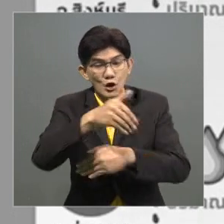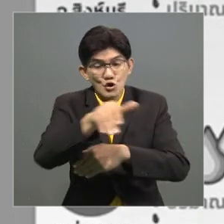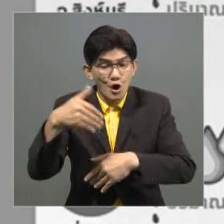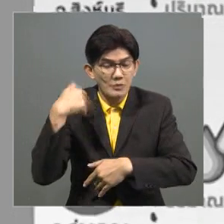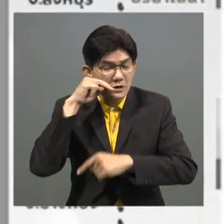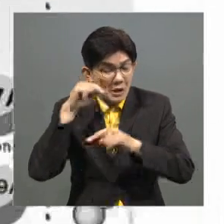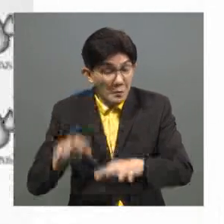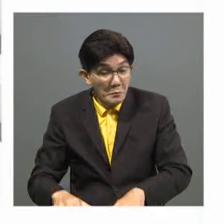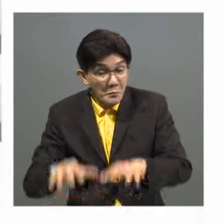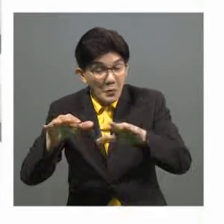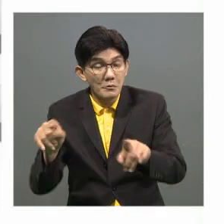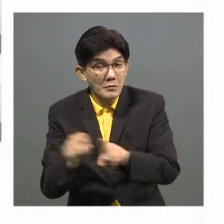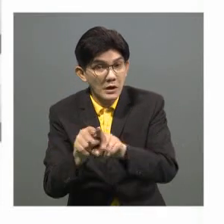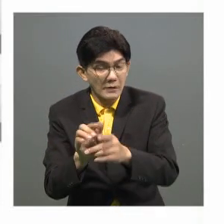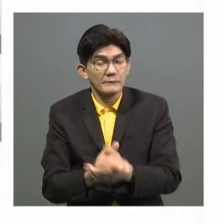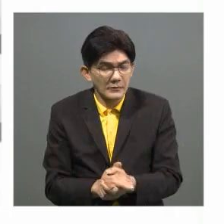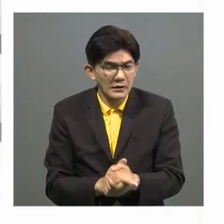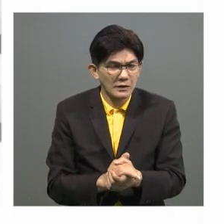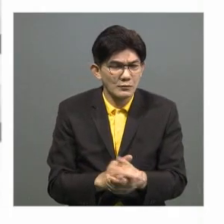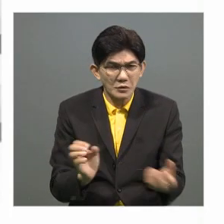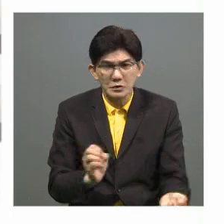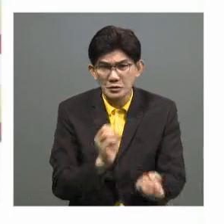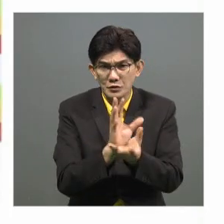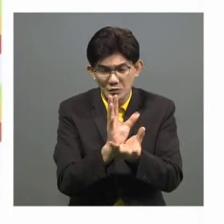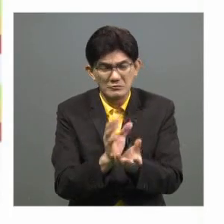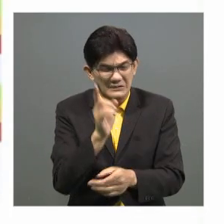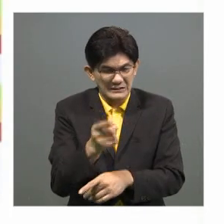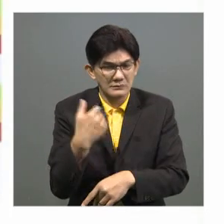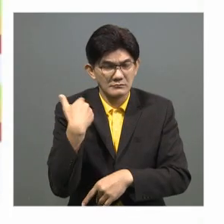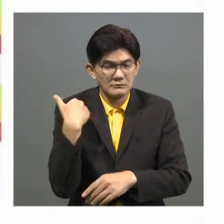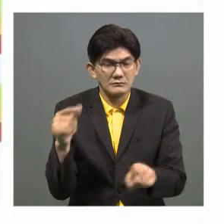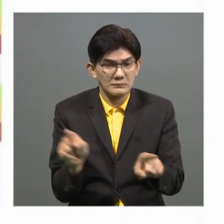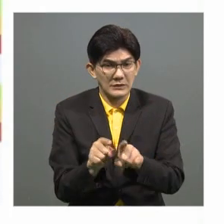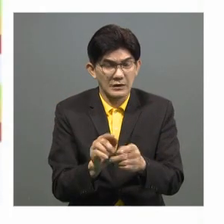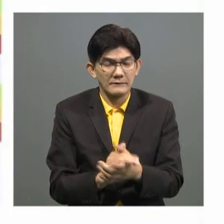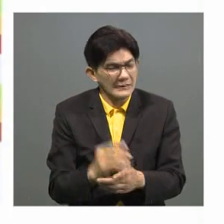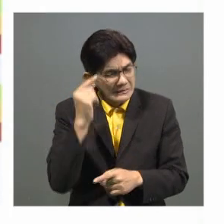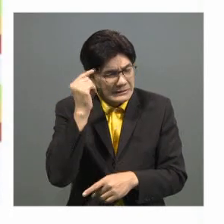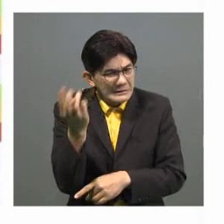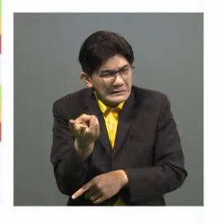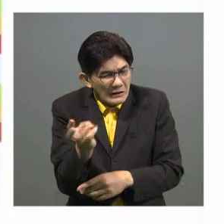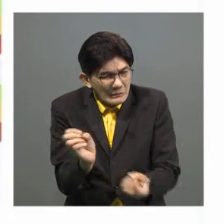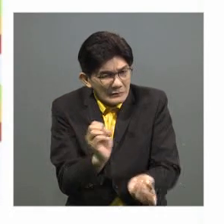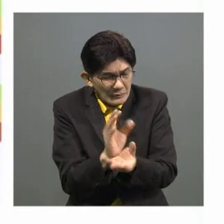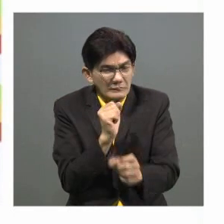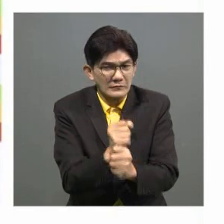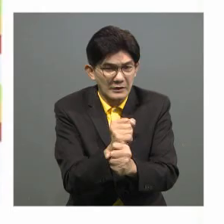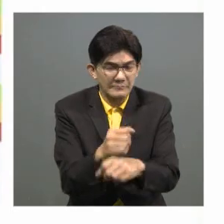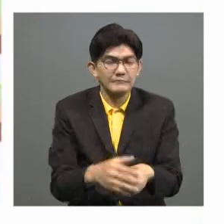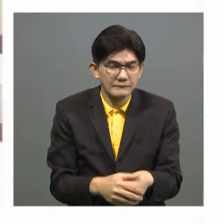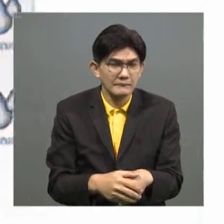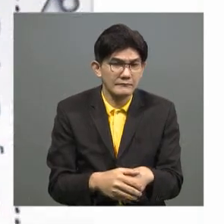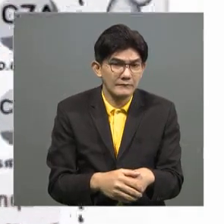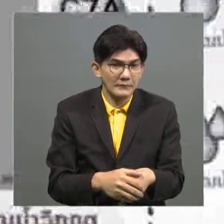ขึ้นแล้วก็จะมีพื้นที่ที่จะได้รับผลกระทบแน่นอน อยู่บ้างนะครับแต่จะพยายามให้น้อยที่สุดนะครับขณะที่พื้น